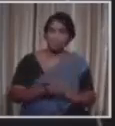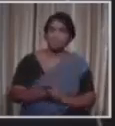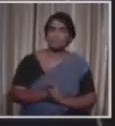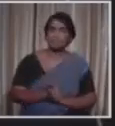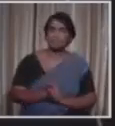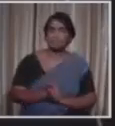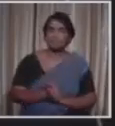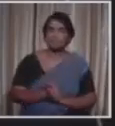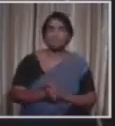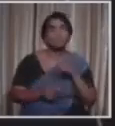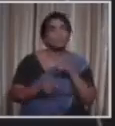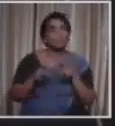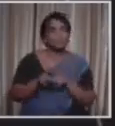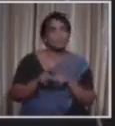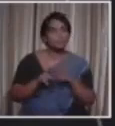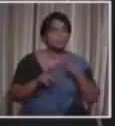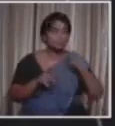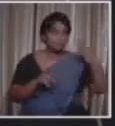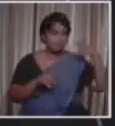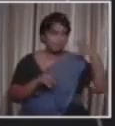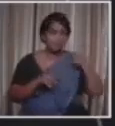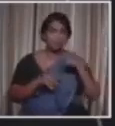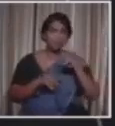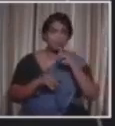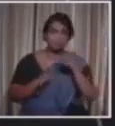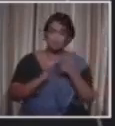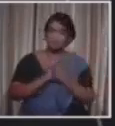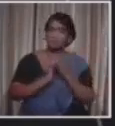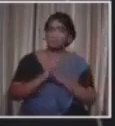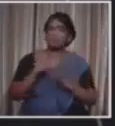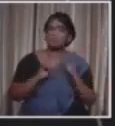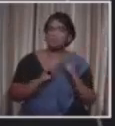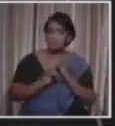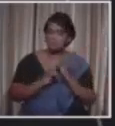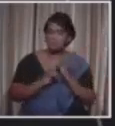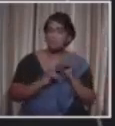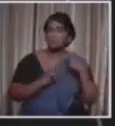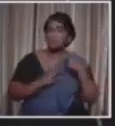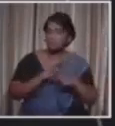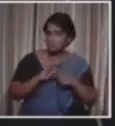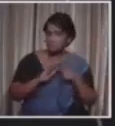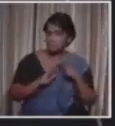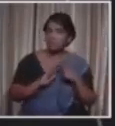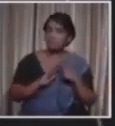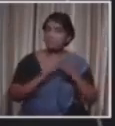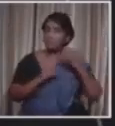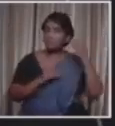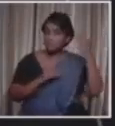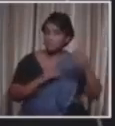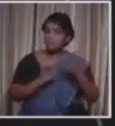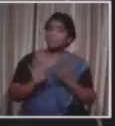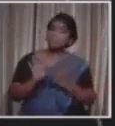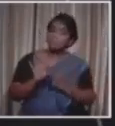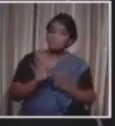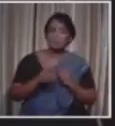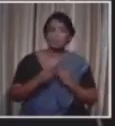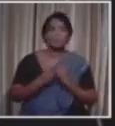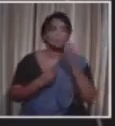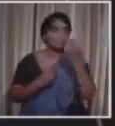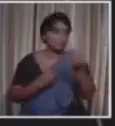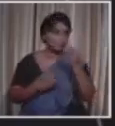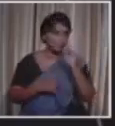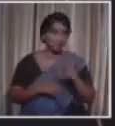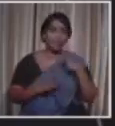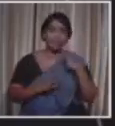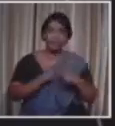මේ නිසා තමයි මම පෙරේද කතාවේදී කිව්වේ කරු මන්ත්‍රීතුමනි මේ රටේ අනාගතයේ තරුණයන්ට බාර දී යුතුයි.